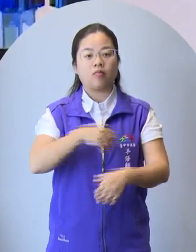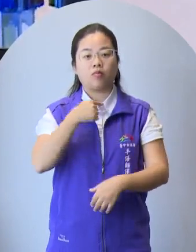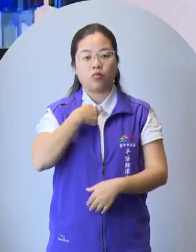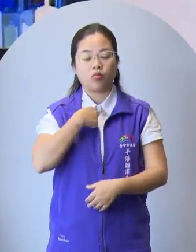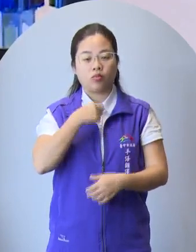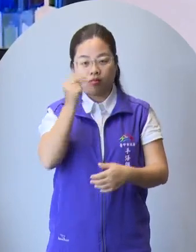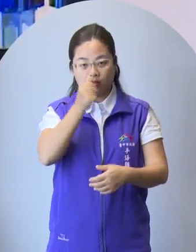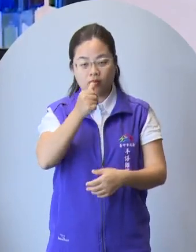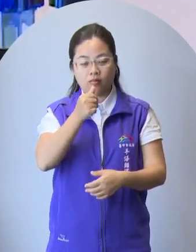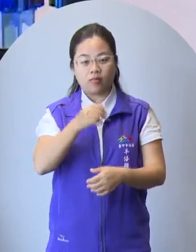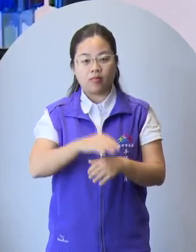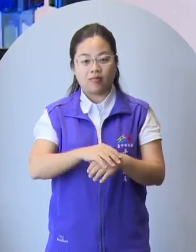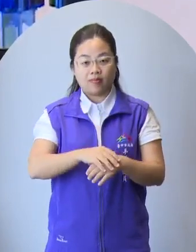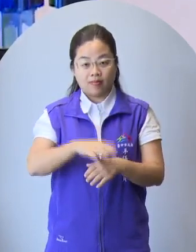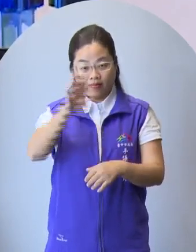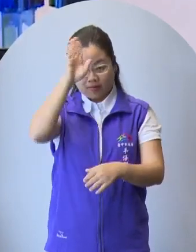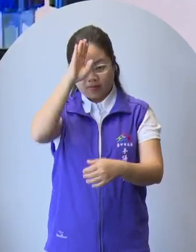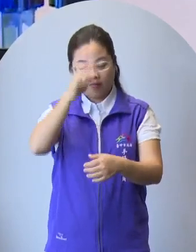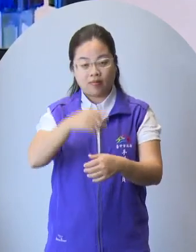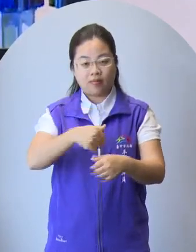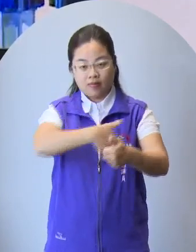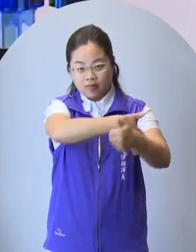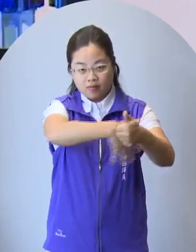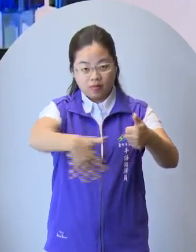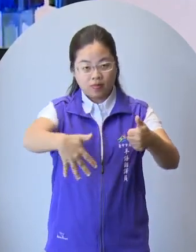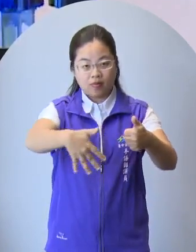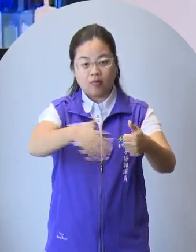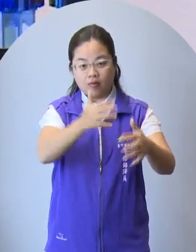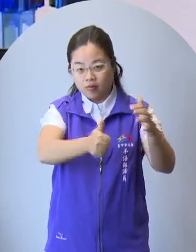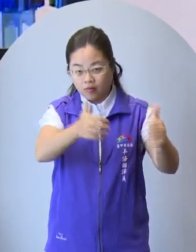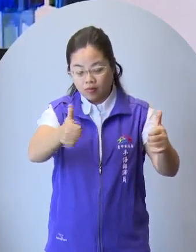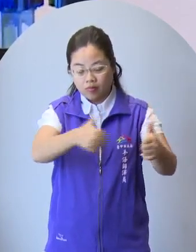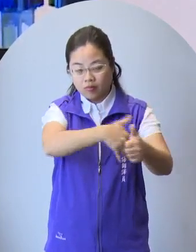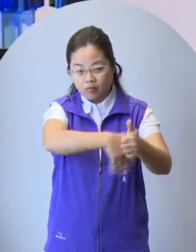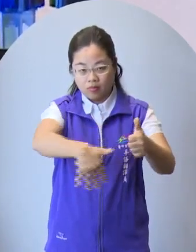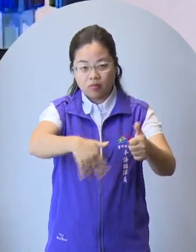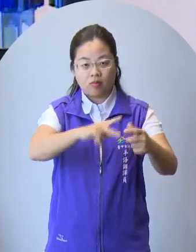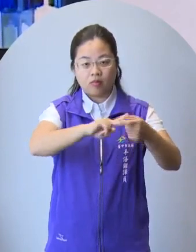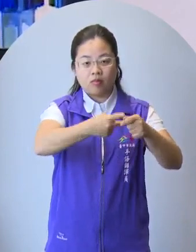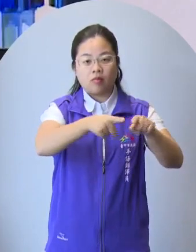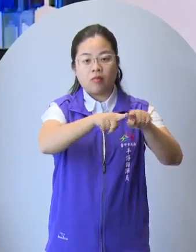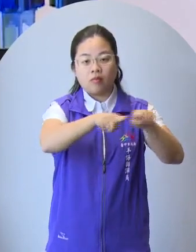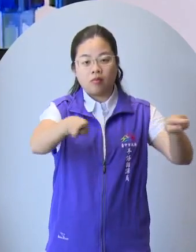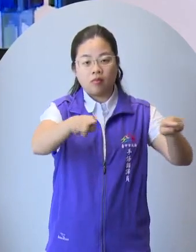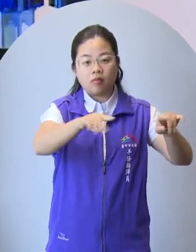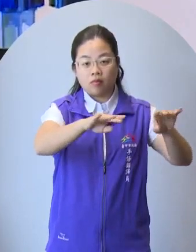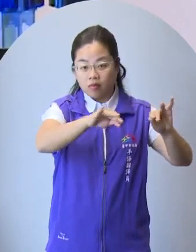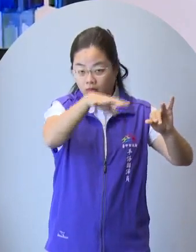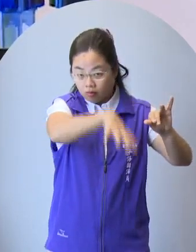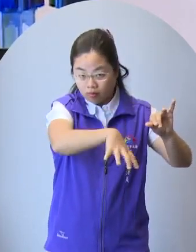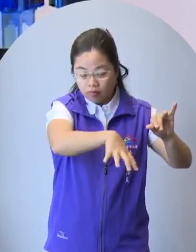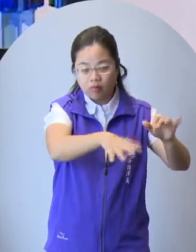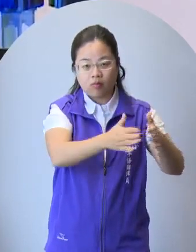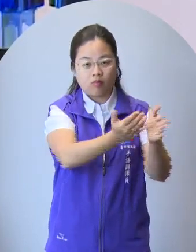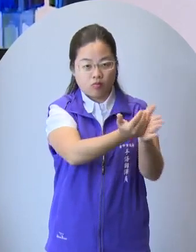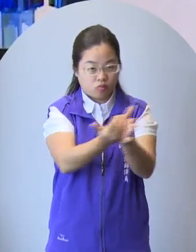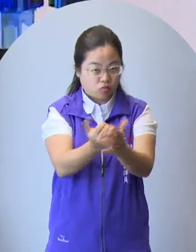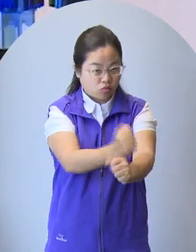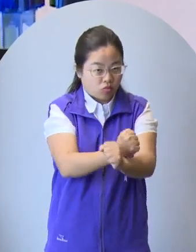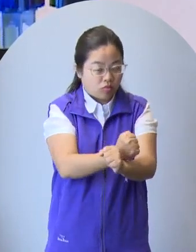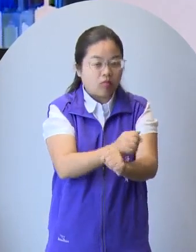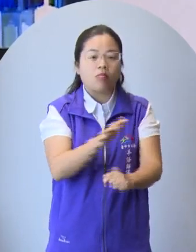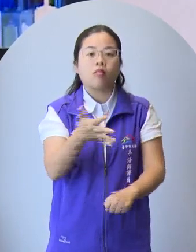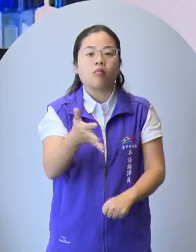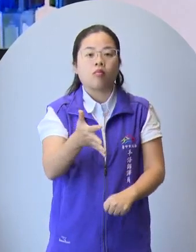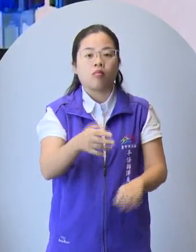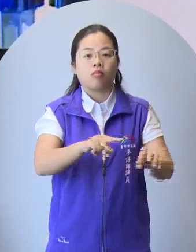特别拜托各系统的首长，对于和平地区要加强注意跟准备工作，因为和平